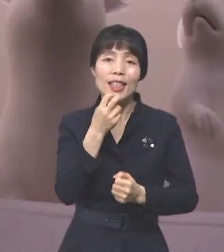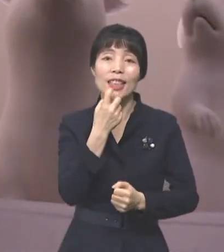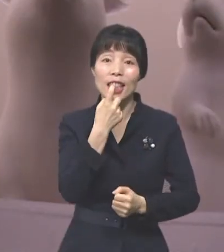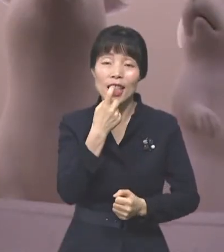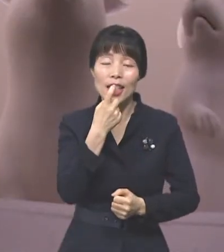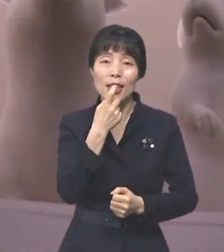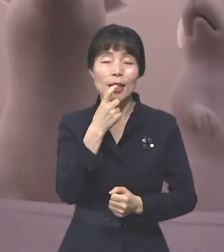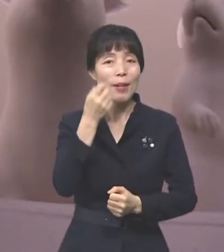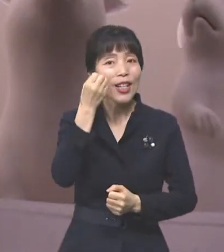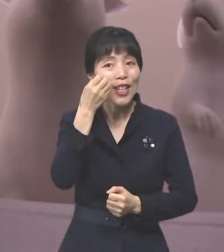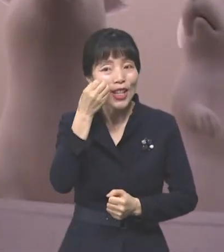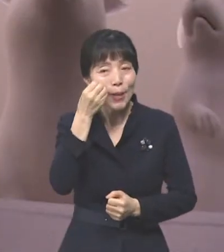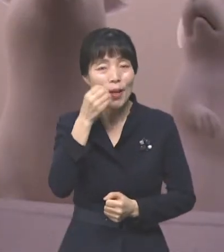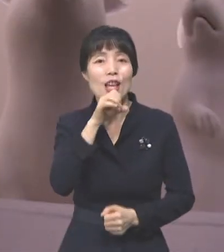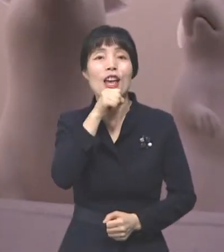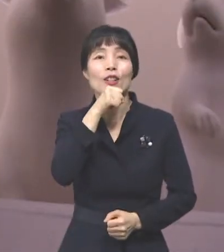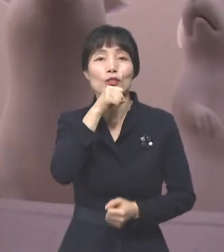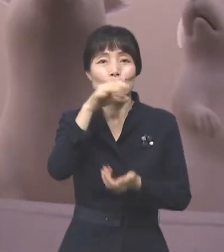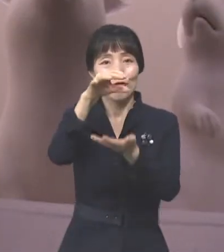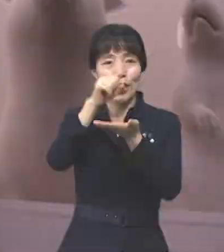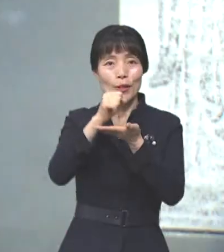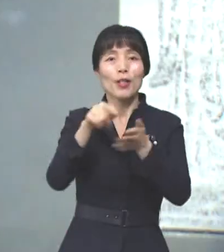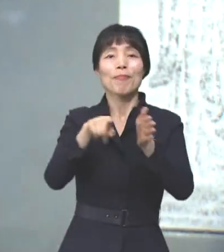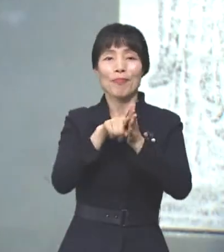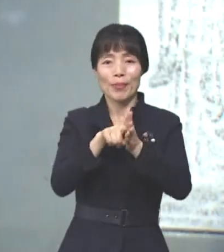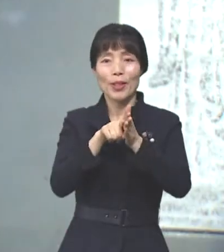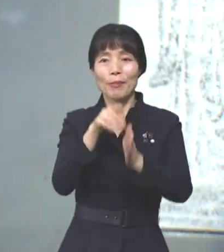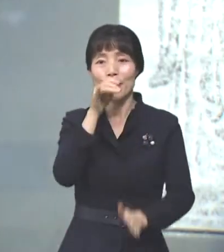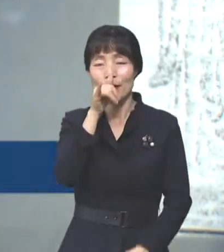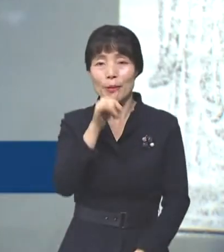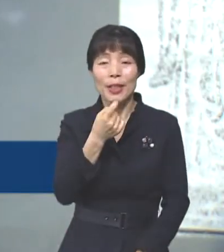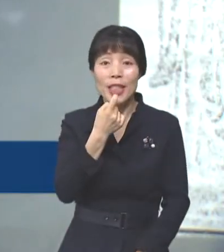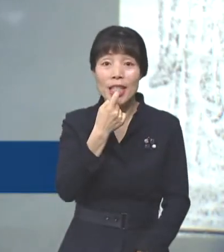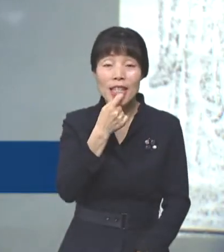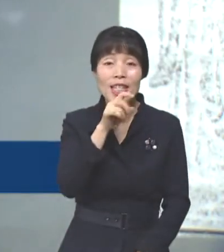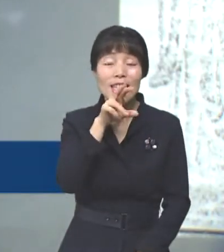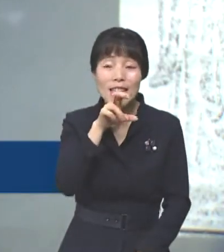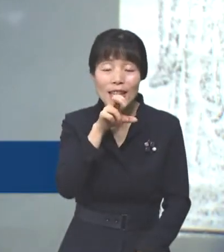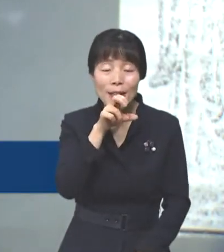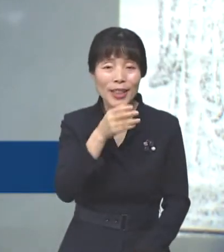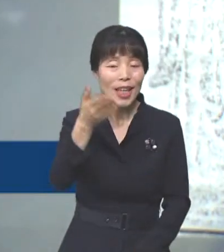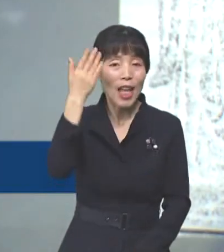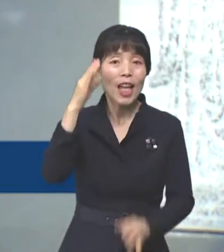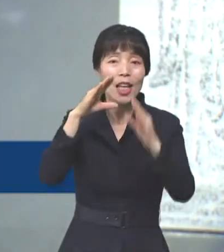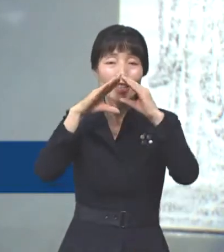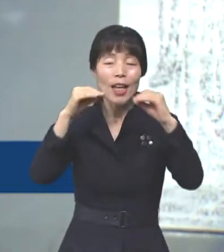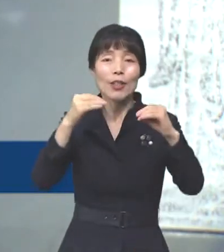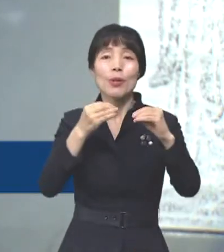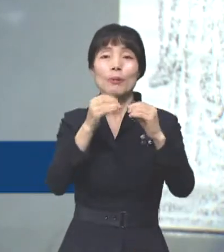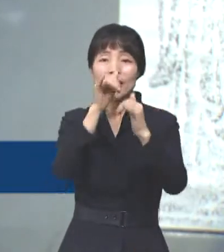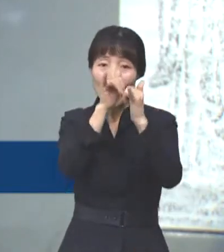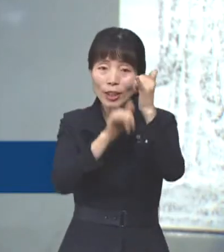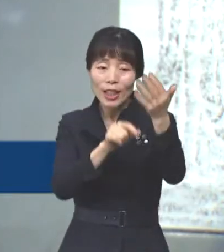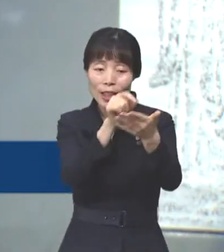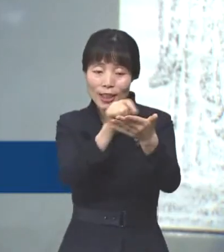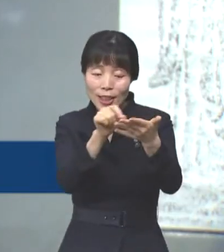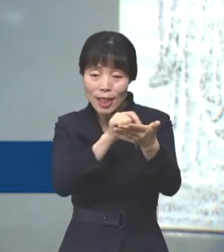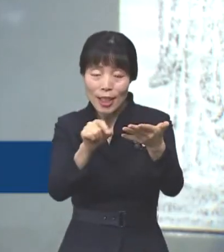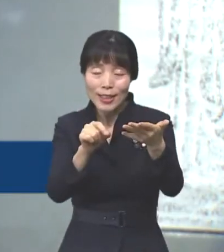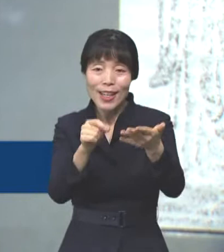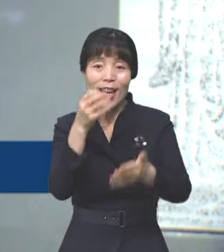행운과 성공을 가져다준다고 믿었습니다. 그 흰쥐띠는 세종실록에 상서로운 등물로